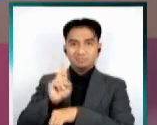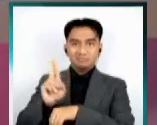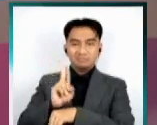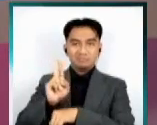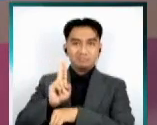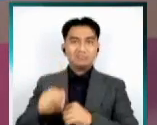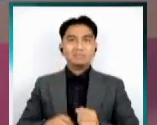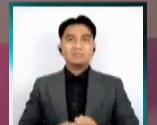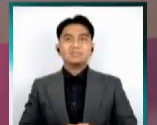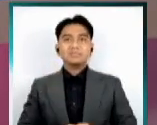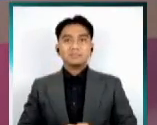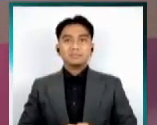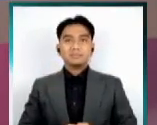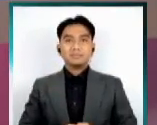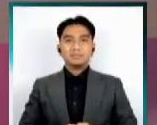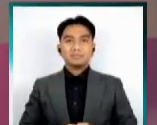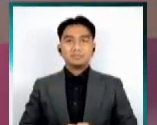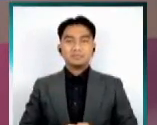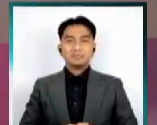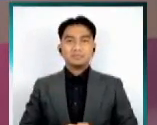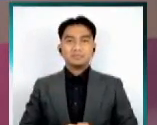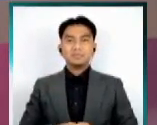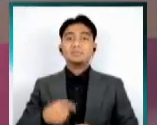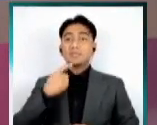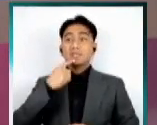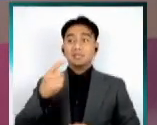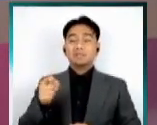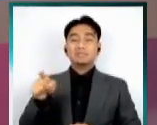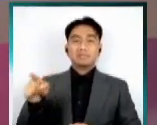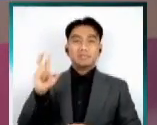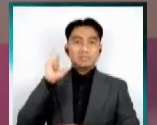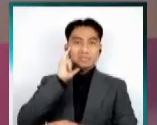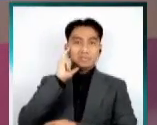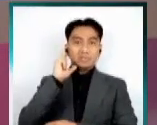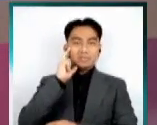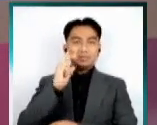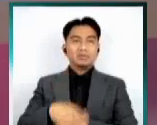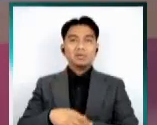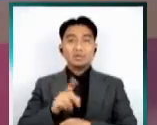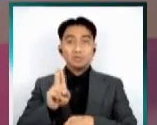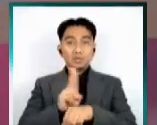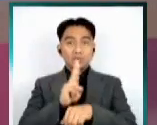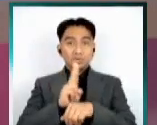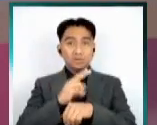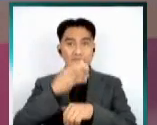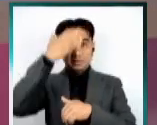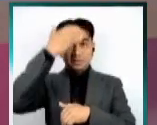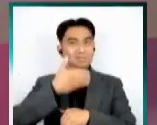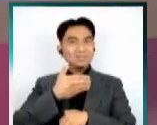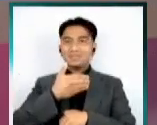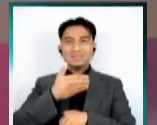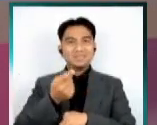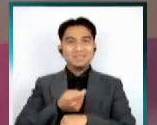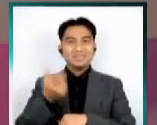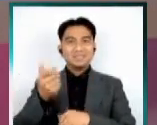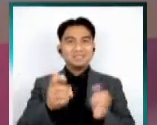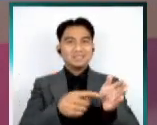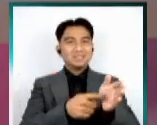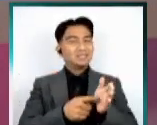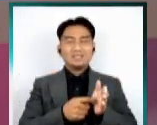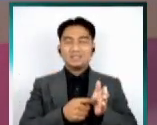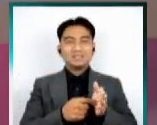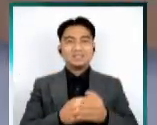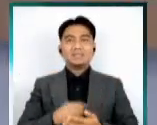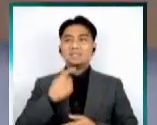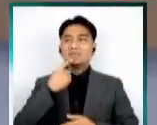Yan po ang anunsyo ni Pangulong Duterte kagabi. Hindi na raw required ang pagsusuot ng face shields sa labas base sa payo ng mga